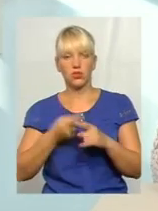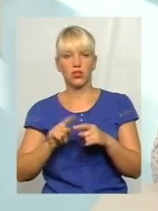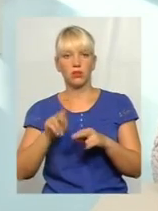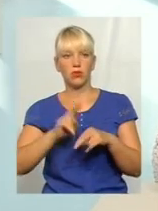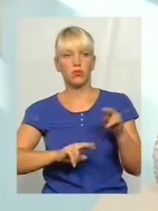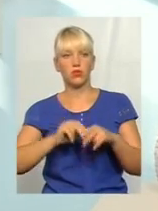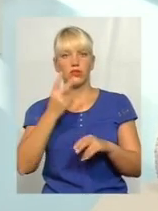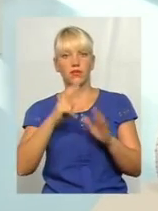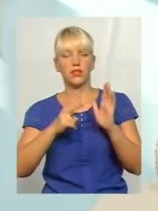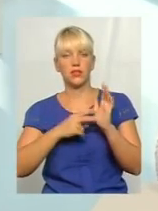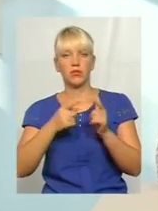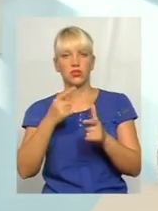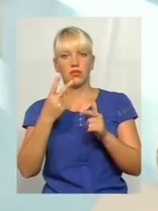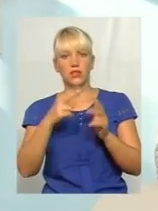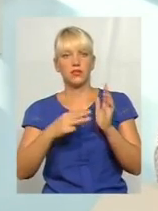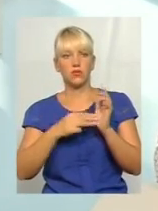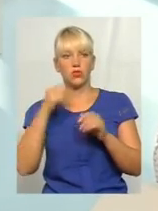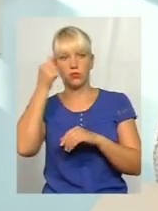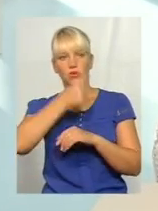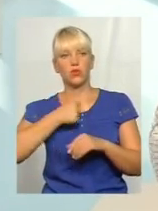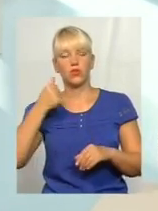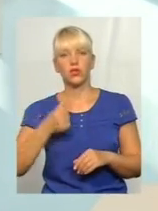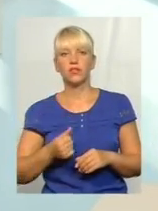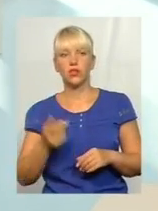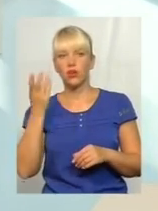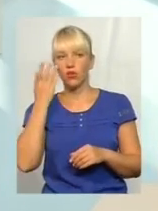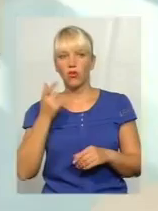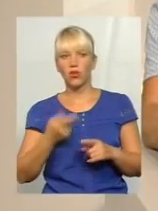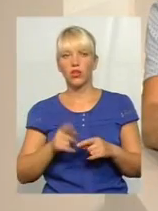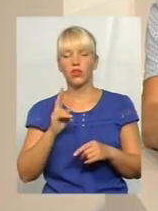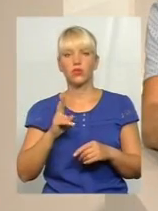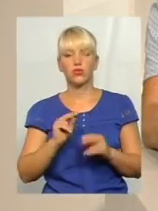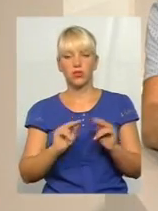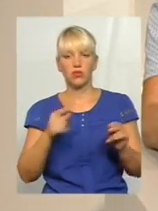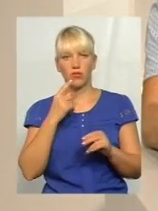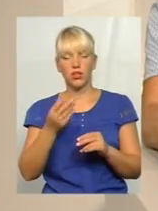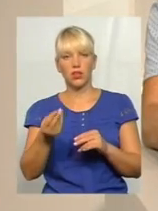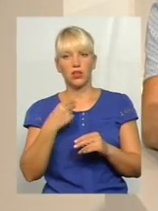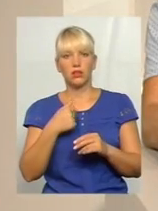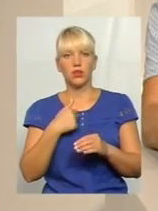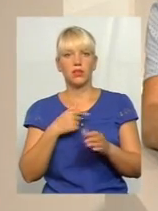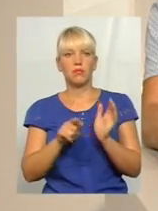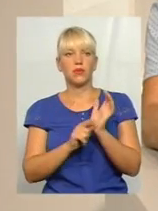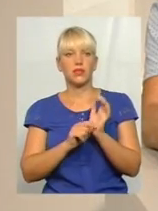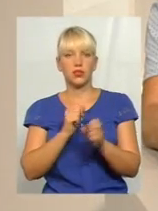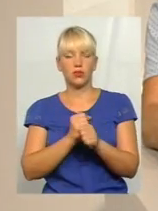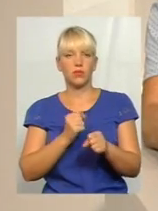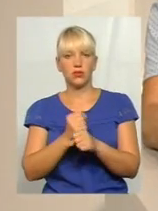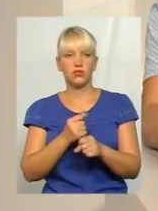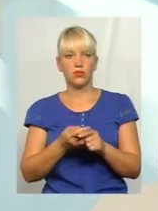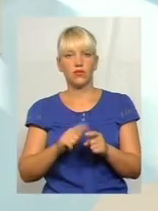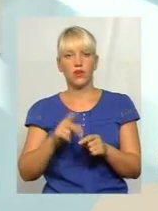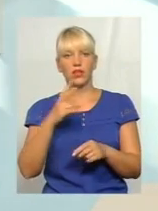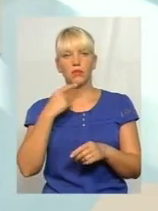20 там7 чи 28 років так Тобто Ну коли Дехто з вчителів каже ну дайте йому до пенсії допрацювати так Ну ми повинні розуміти що